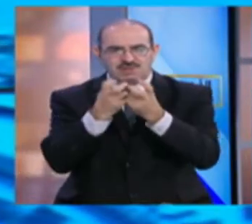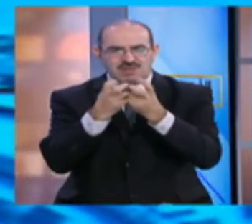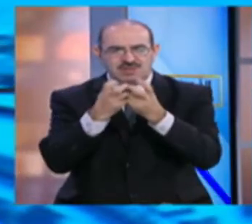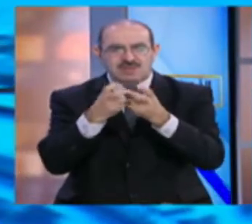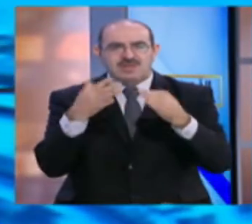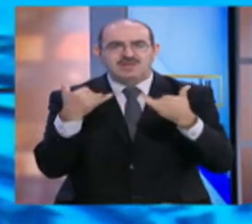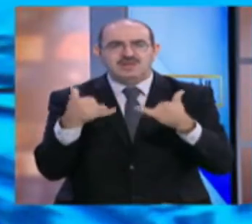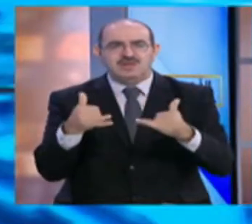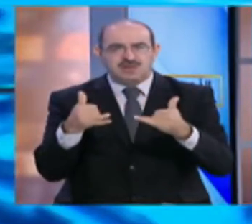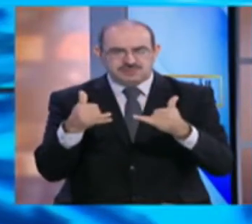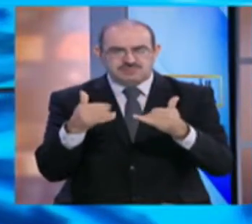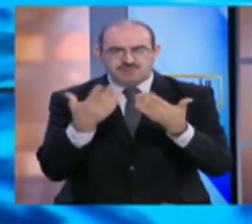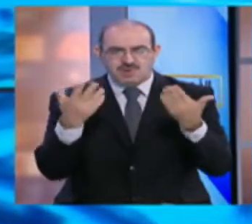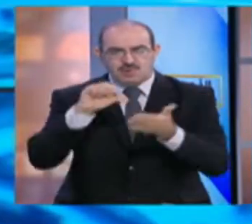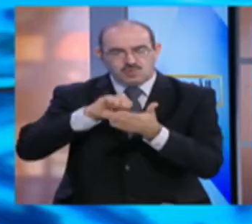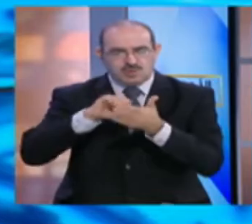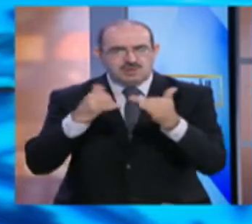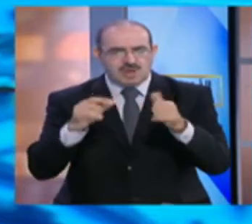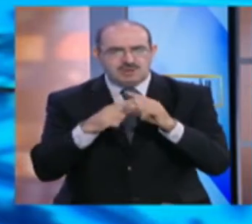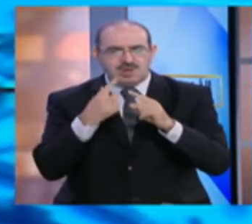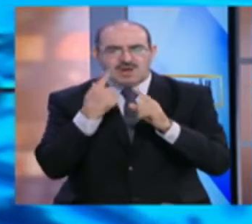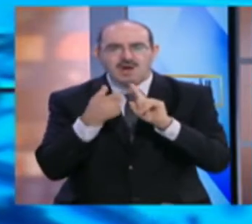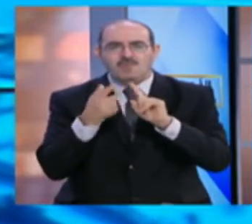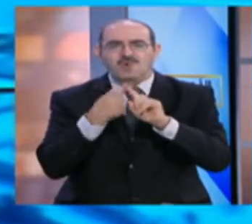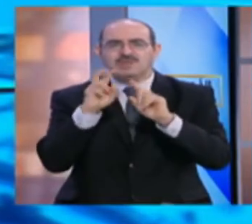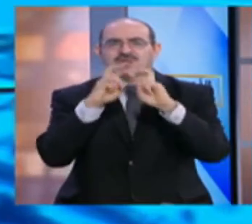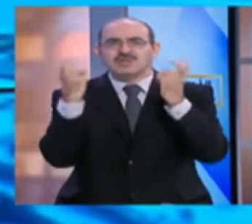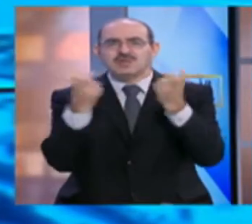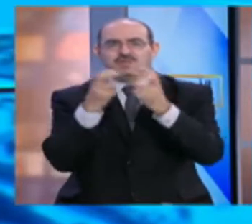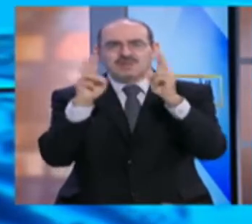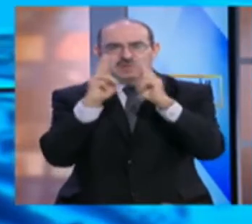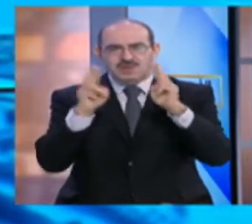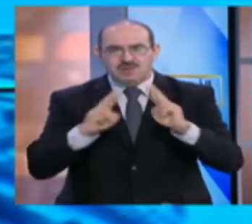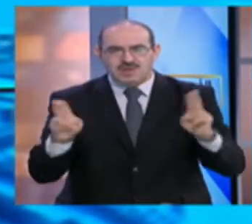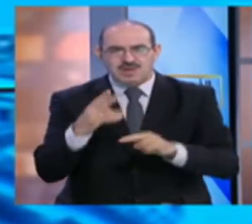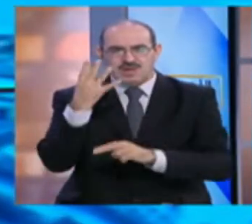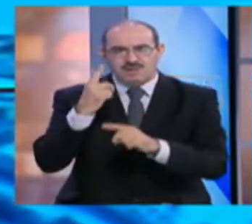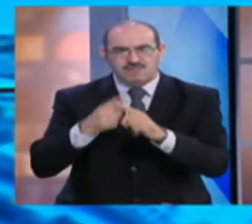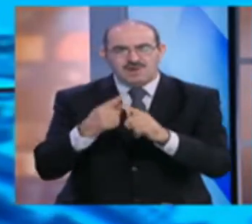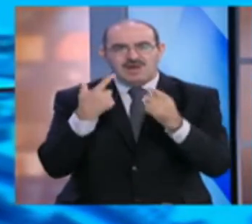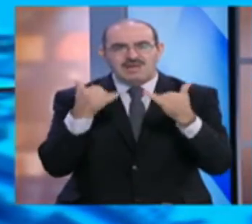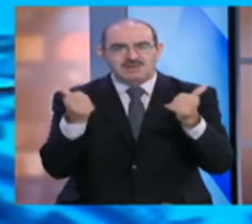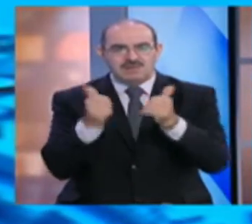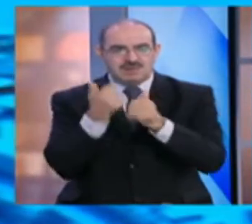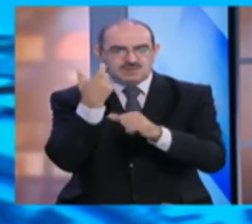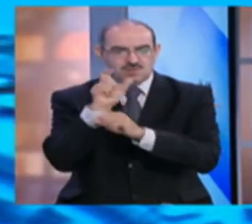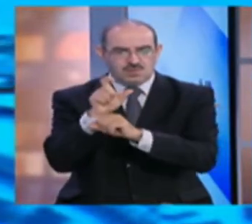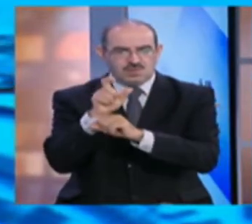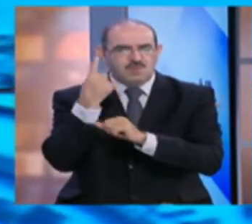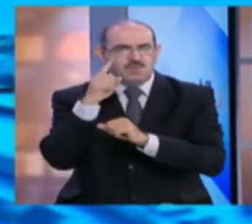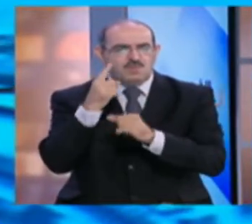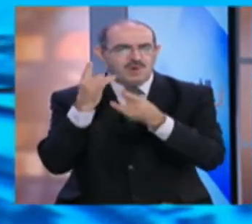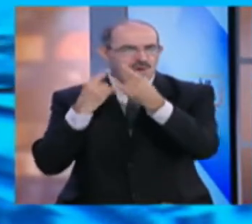اللطيف أرحال بالجزائر العاصمة فعالية الملتقى الدولي الرابع الجزائري التركي حول